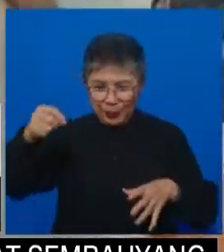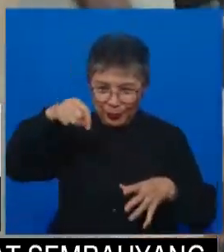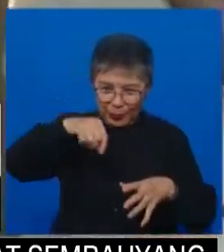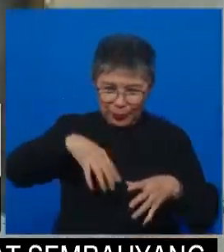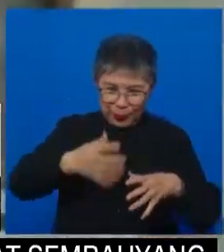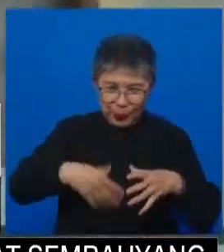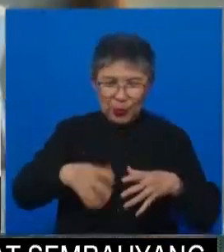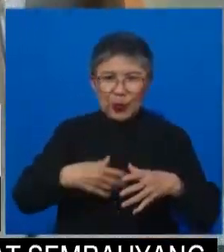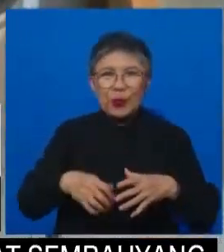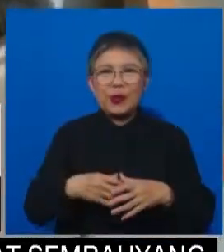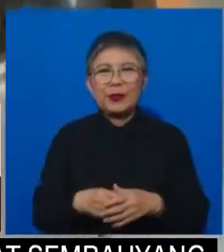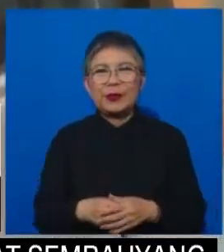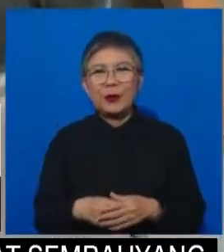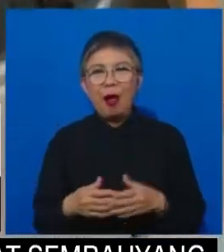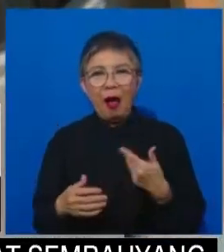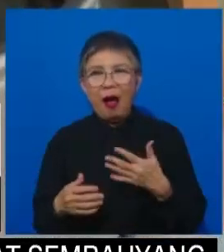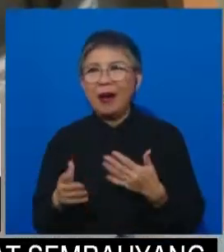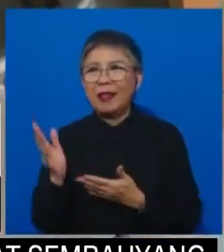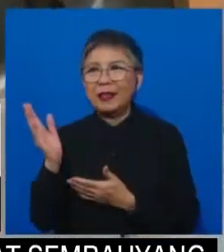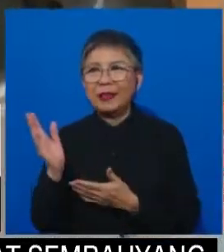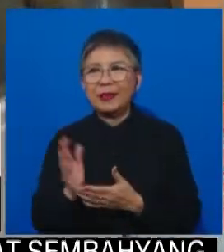dimasak beberapa saat.